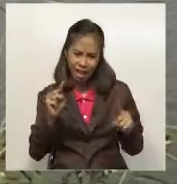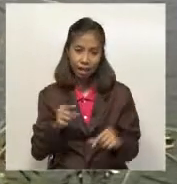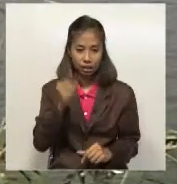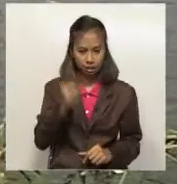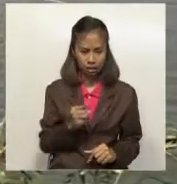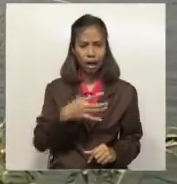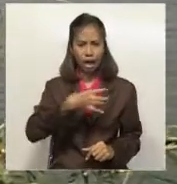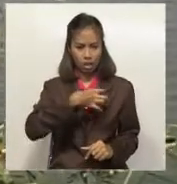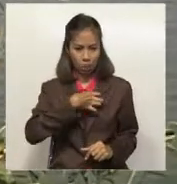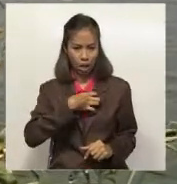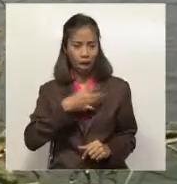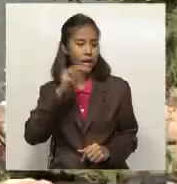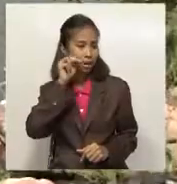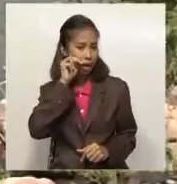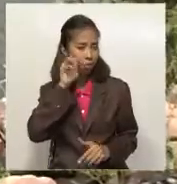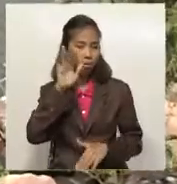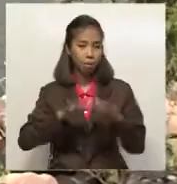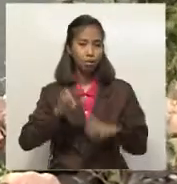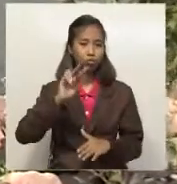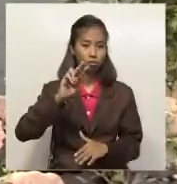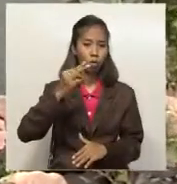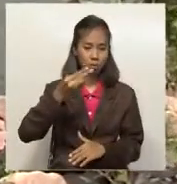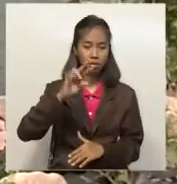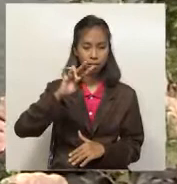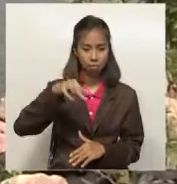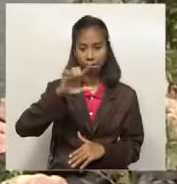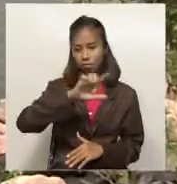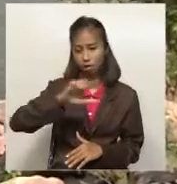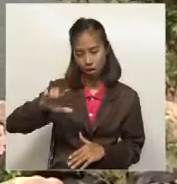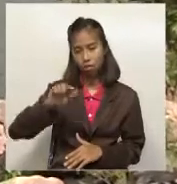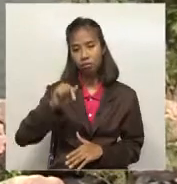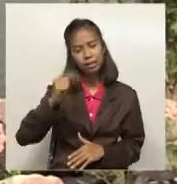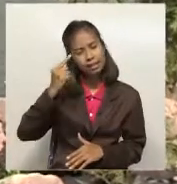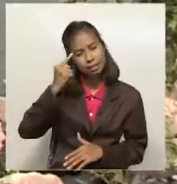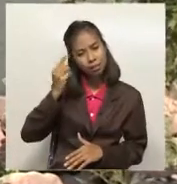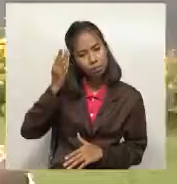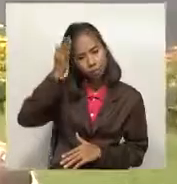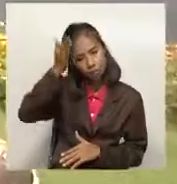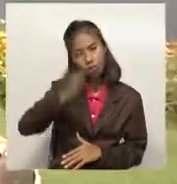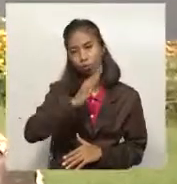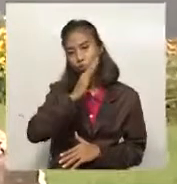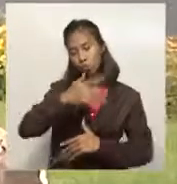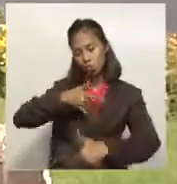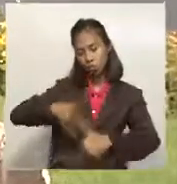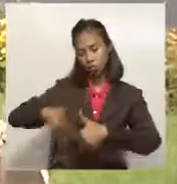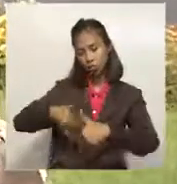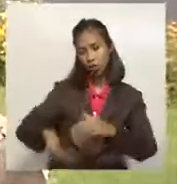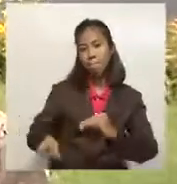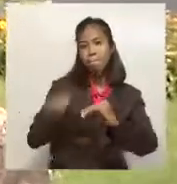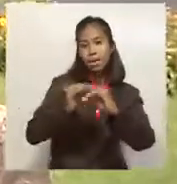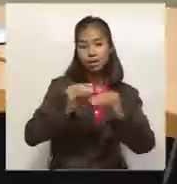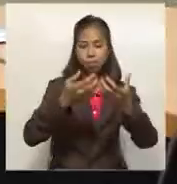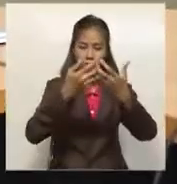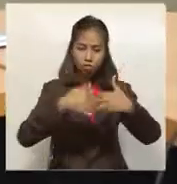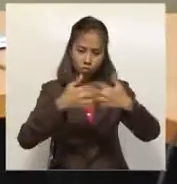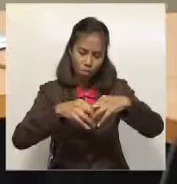องการใช้น้ำรวมแล้วเนี่ยกว่า 27,000 ล้านลูกบาศก์เมตรในอนาคตเมื่อประชากรเพิ่มขึ้นและภาคอุตสาหกรรมขยายตั